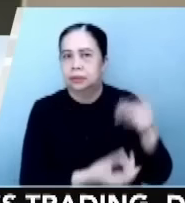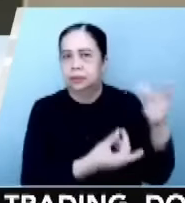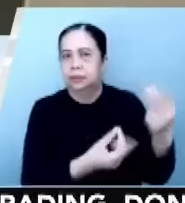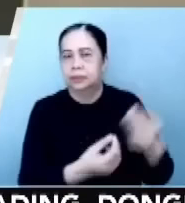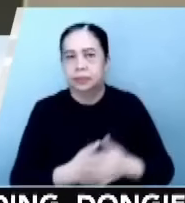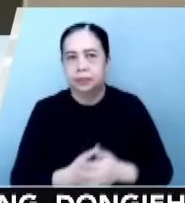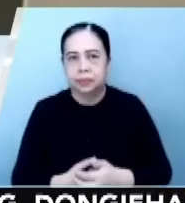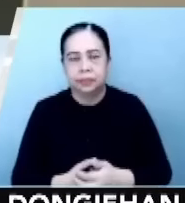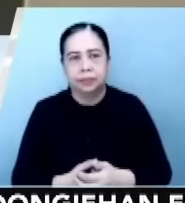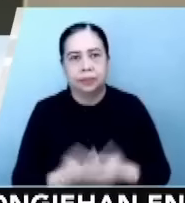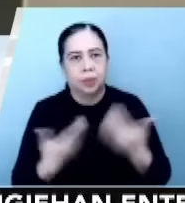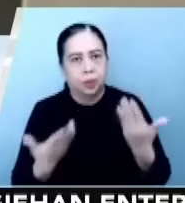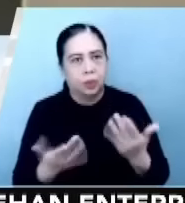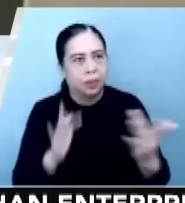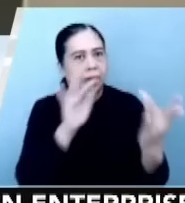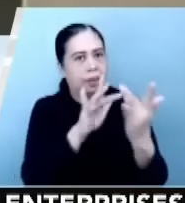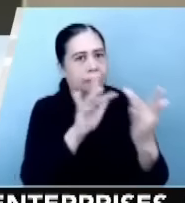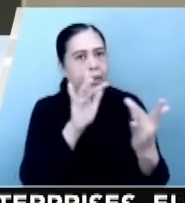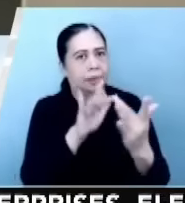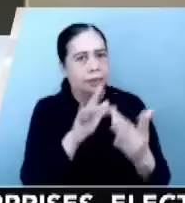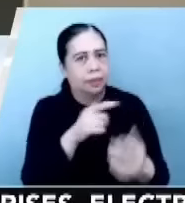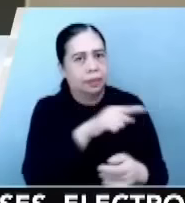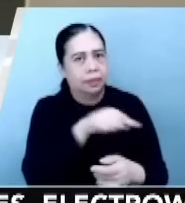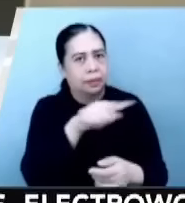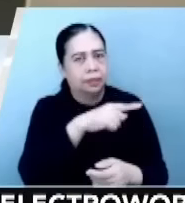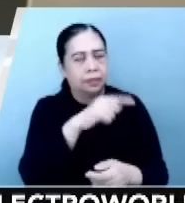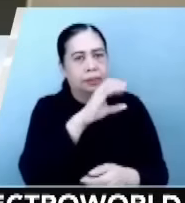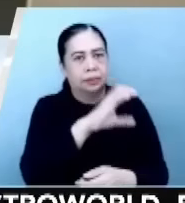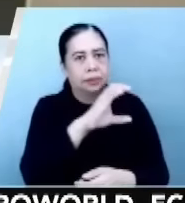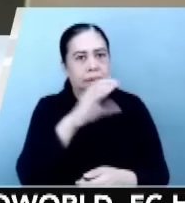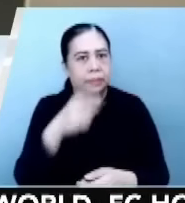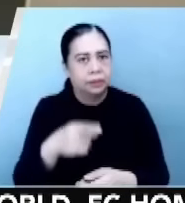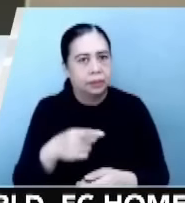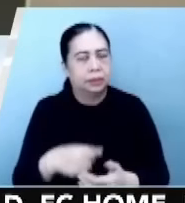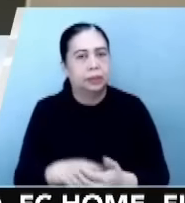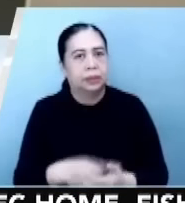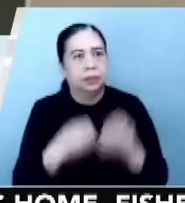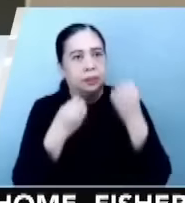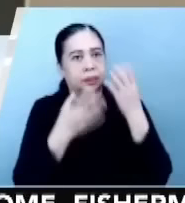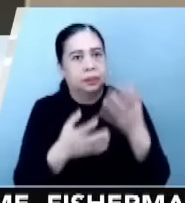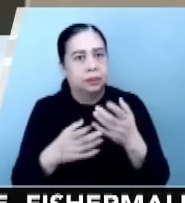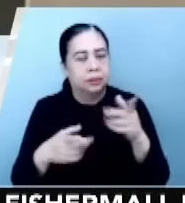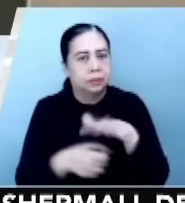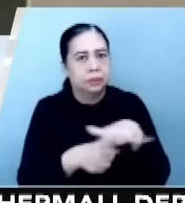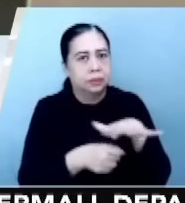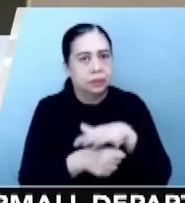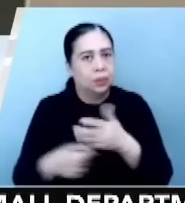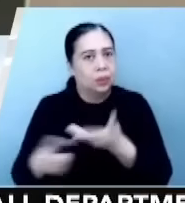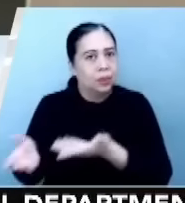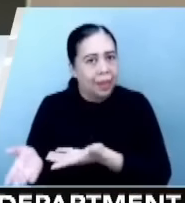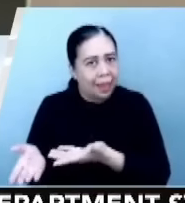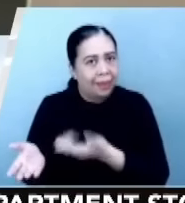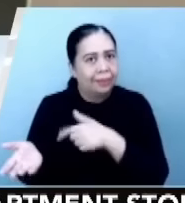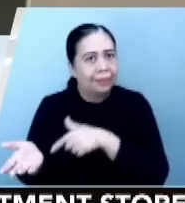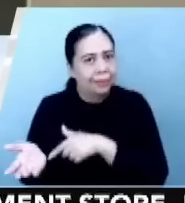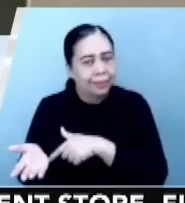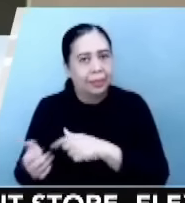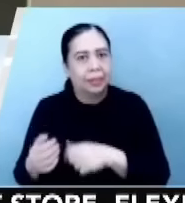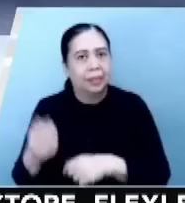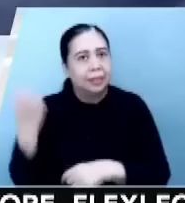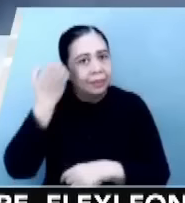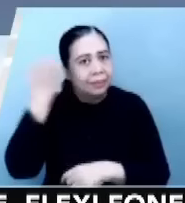been contacting those Chinese Coast Guard vessels who are in that vicinity that we are conducting a